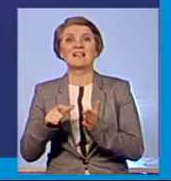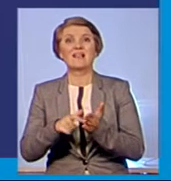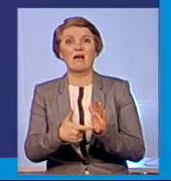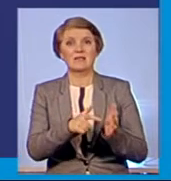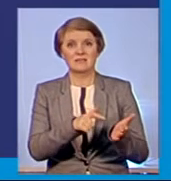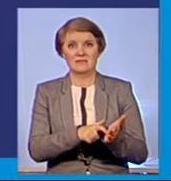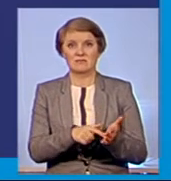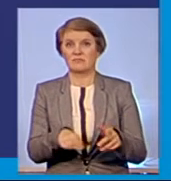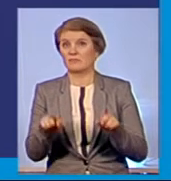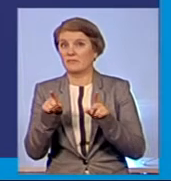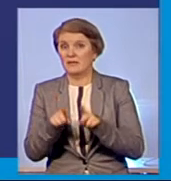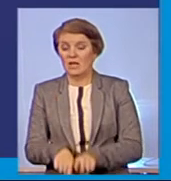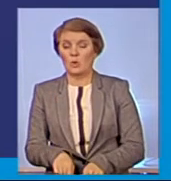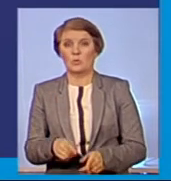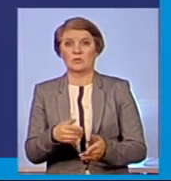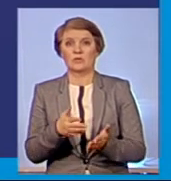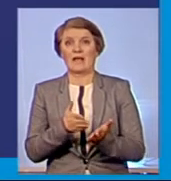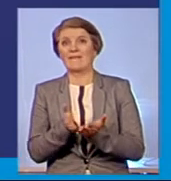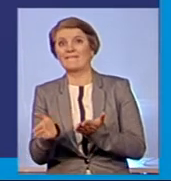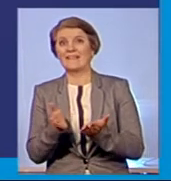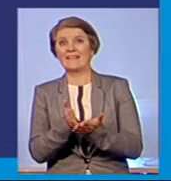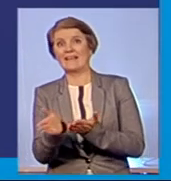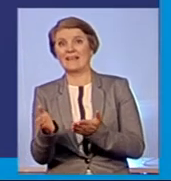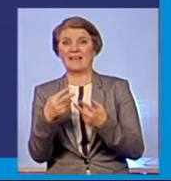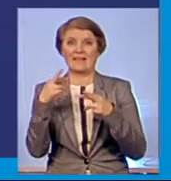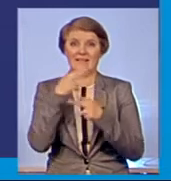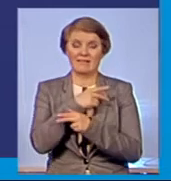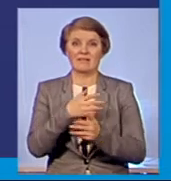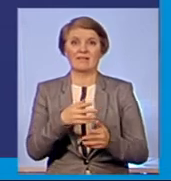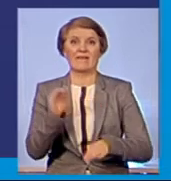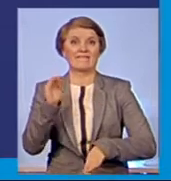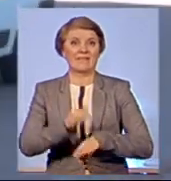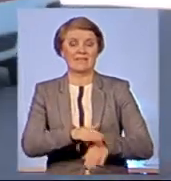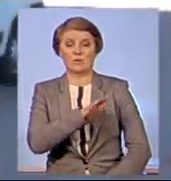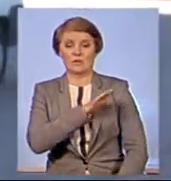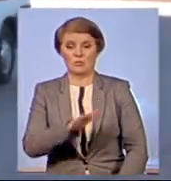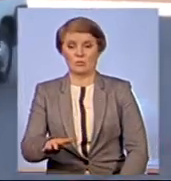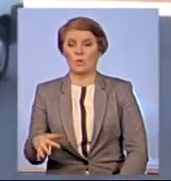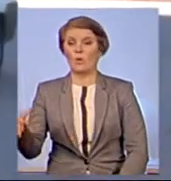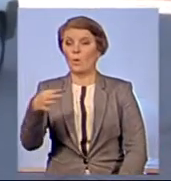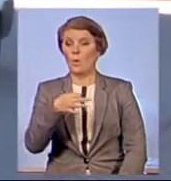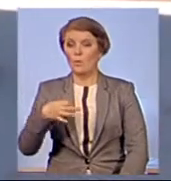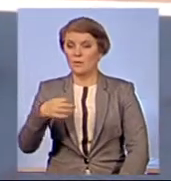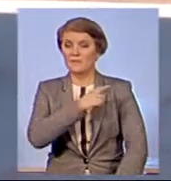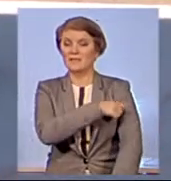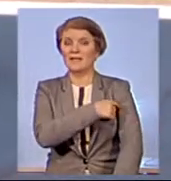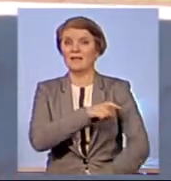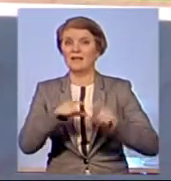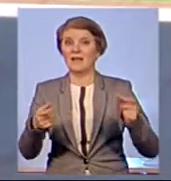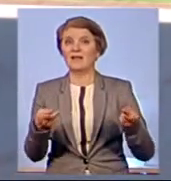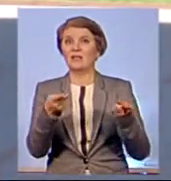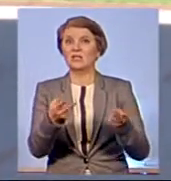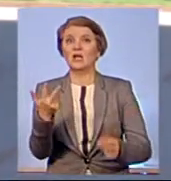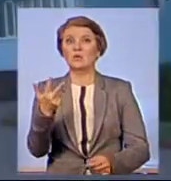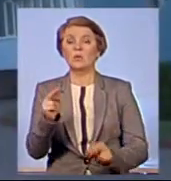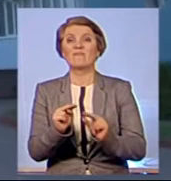якихось відхилень від вимог, гігієнічних вимог виявлено не було. В обласній лікарні залишається троє вчителів.